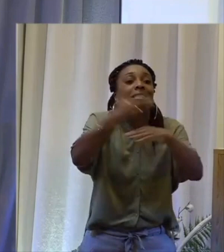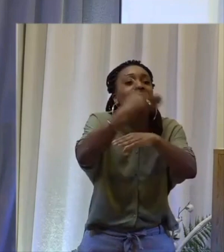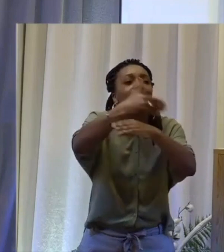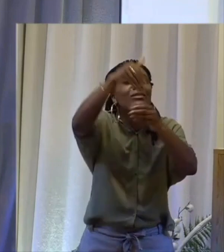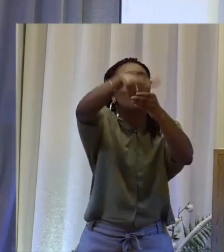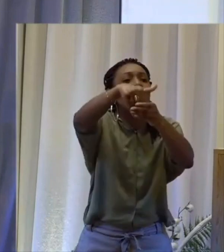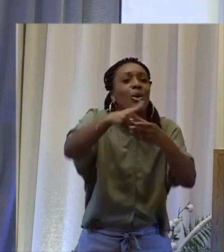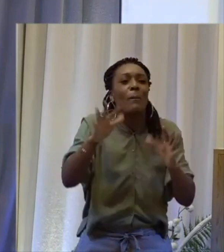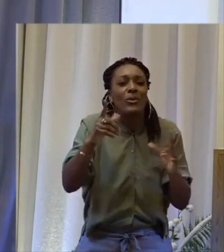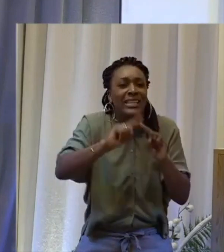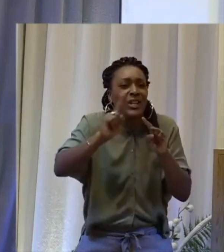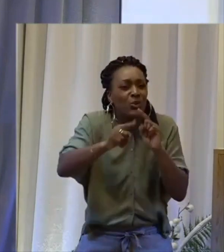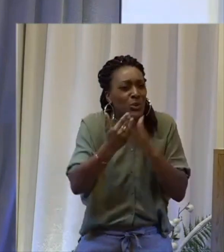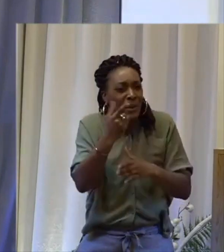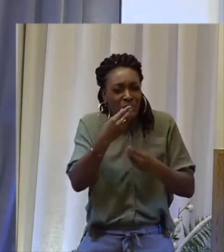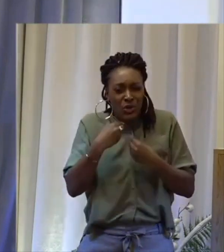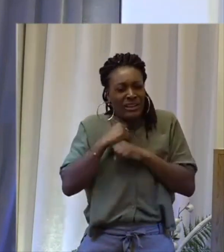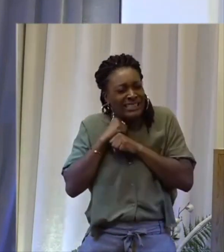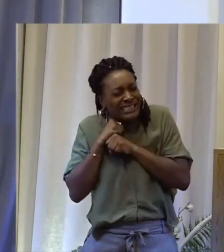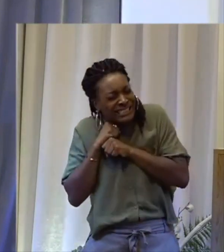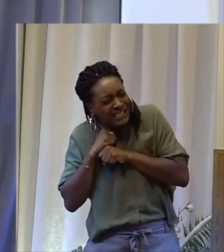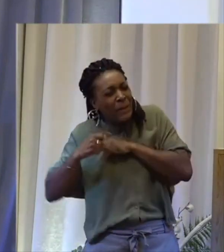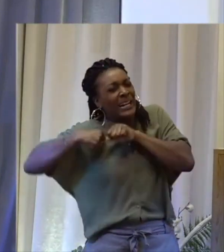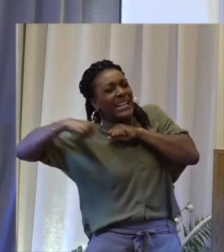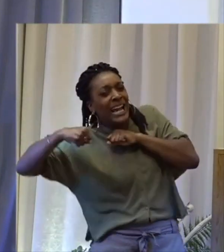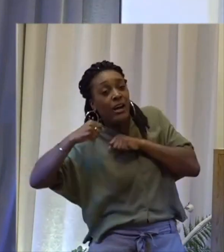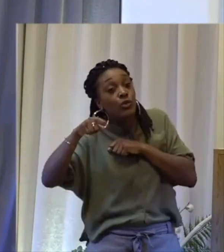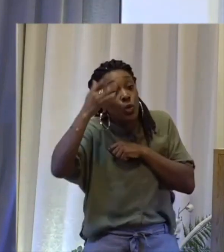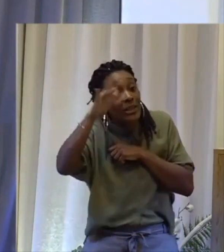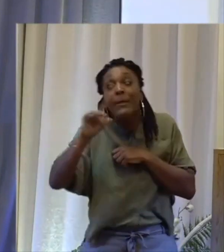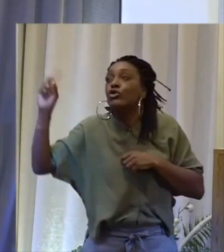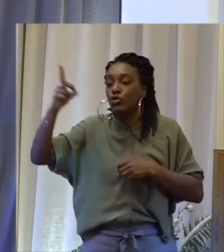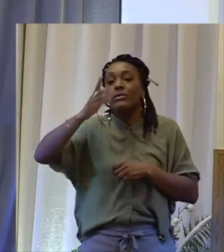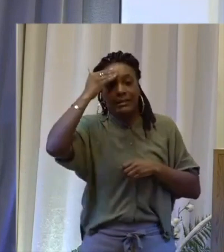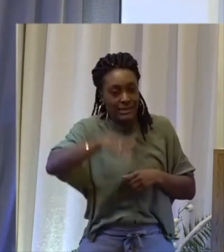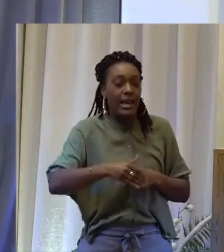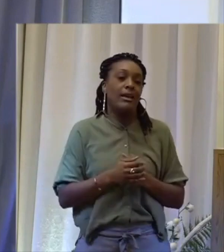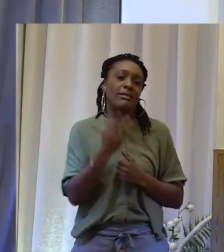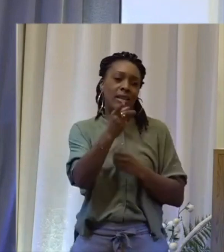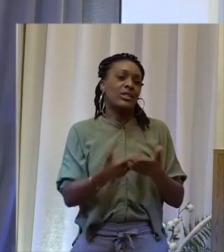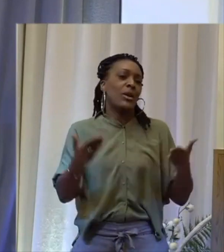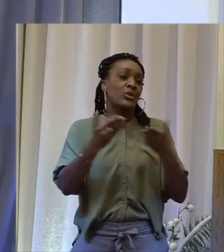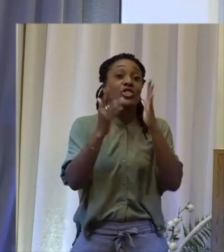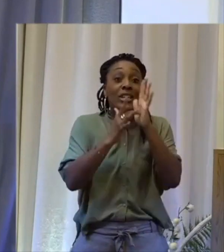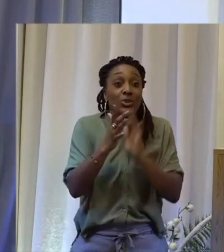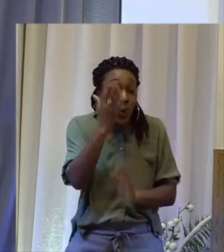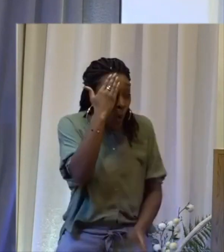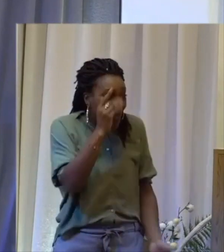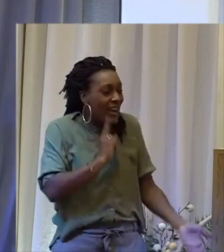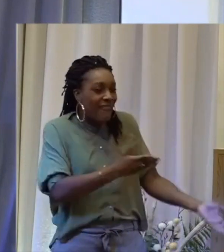Il y a peut-être quelque chose qui te lie ce matin que tu ne connais pas, mais Dieu connaît ta situation. Jésus connaissait cette